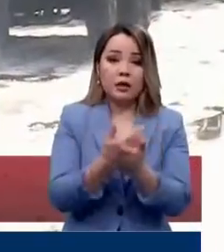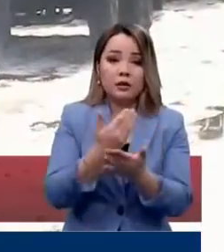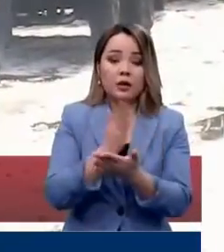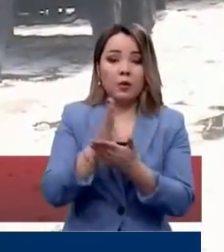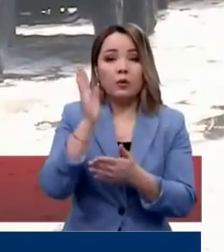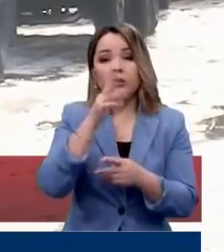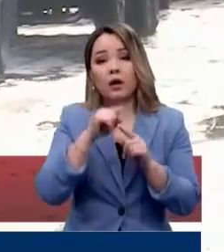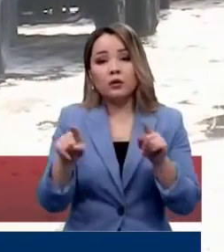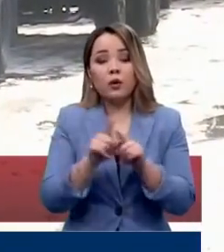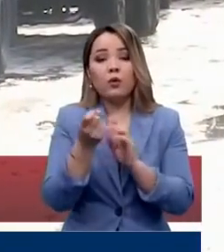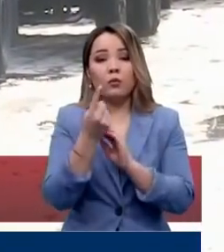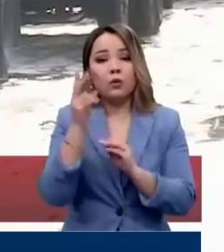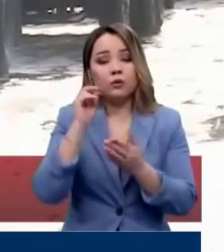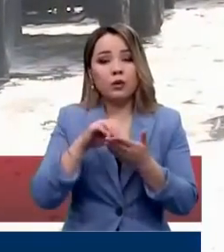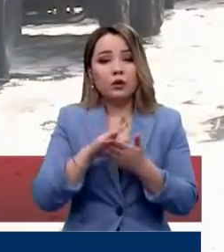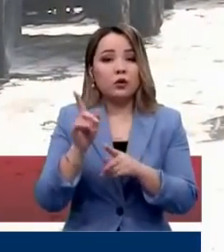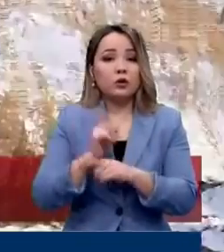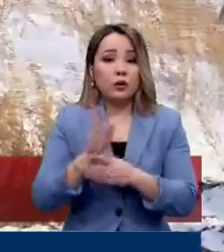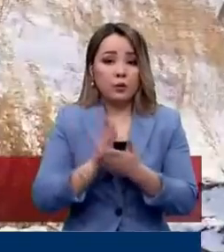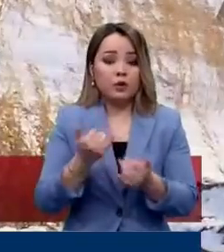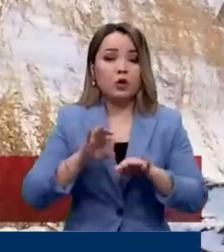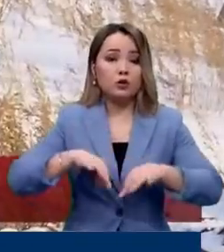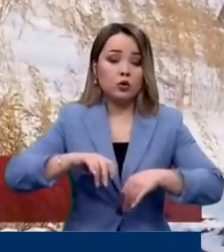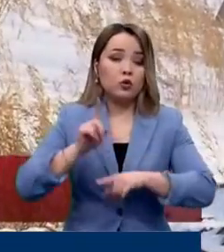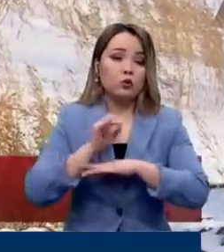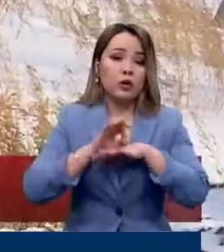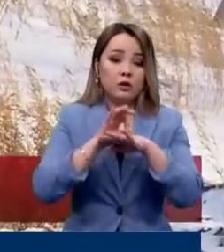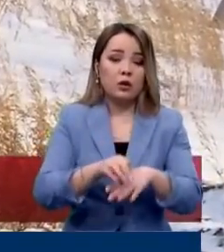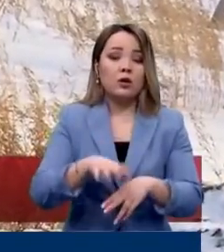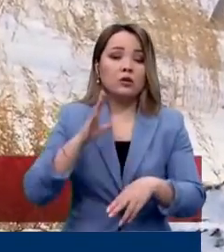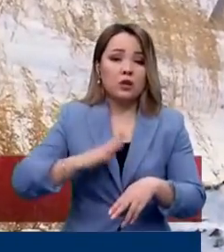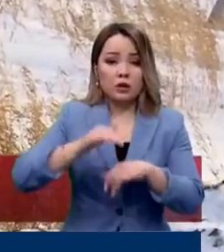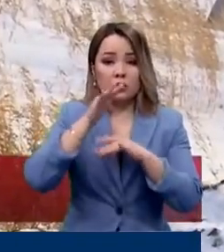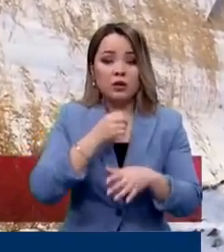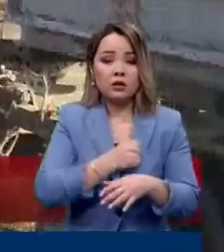Алдағы сағаттарда тағы 11-і күтілуде. Бірақ жүргізушілердің шыдамы таусылуға жақын.